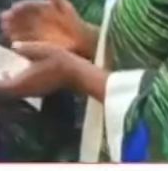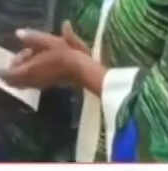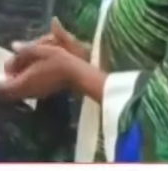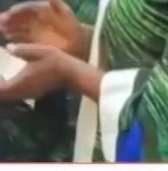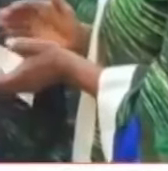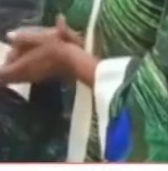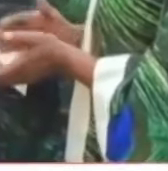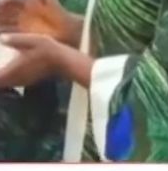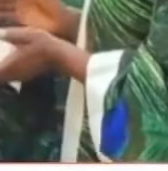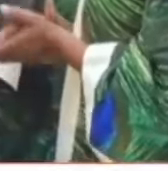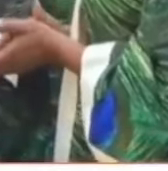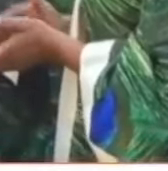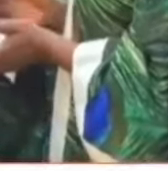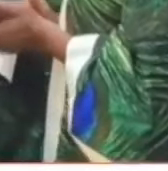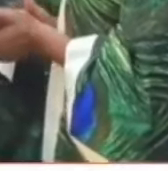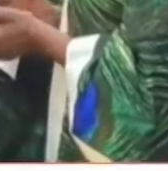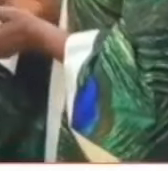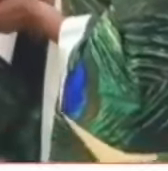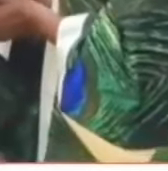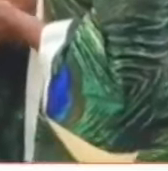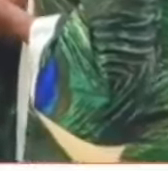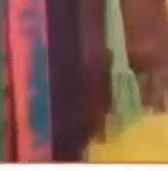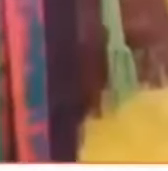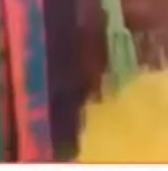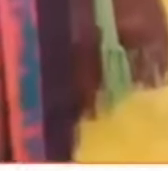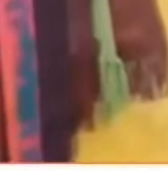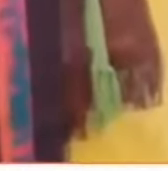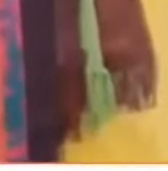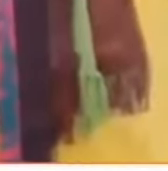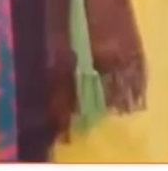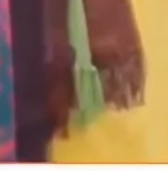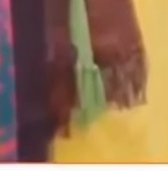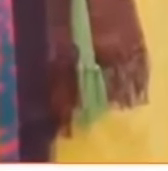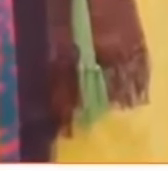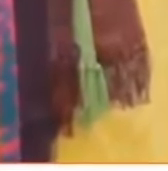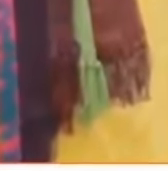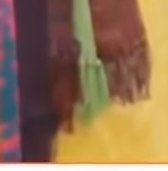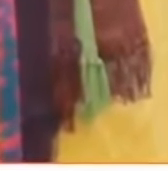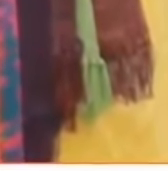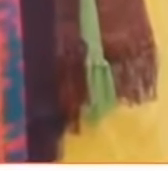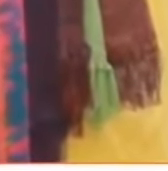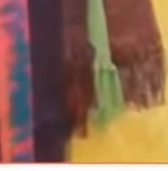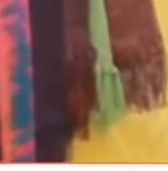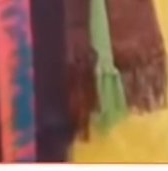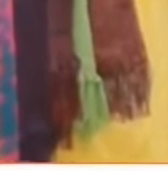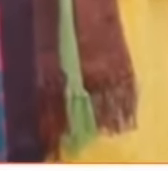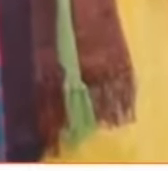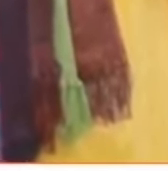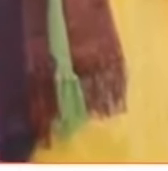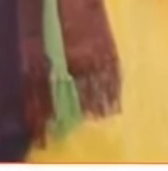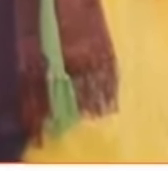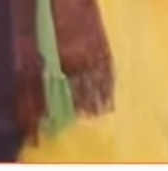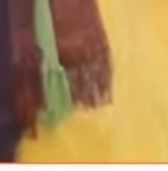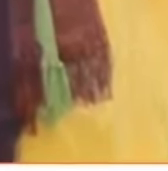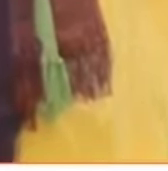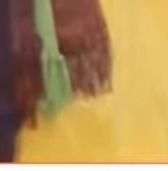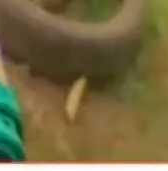gy'omutwe n'okutandikawo pulojekiti mwe bajja ejjamba. Abakulira Alist Balama agamba nti beekolamu ekibiina